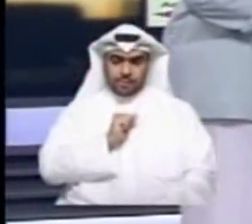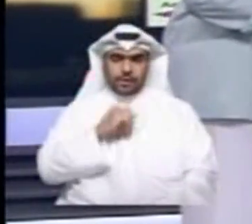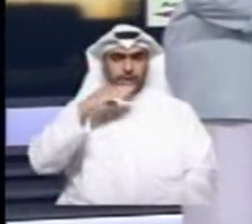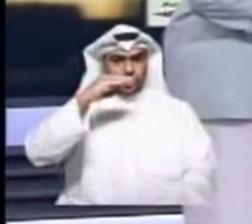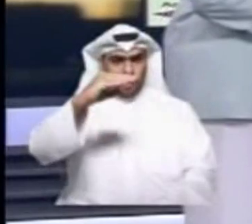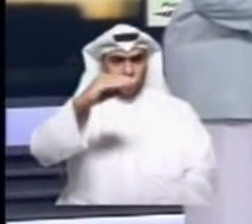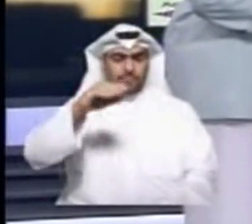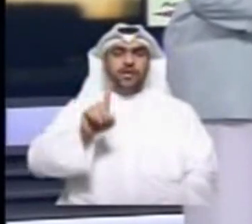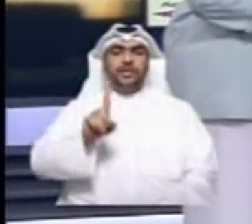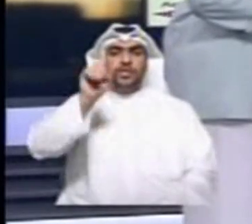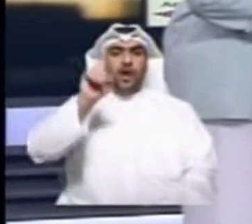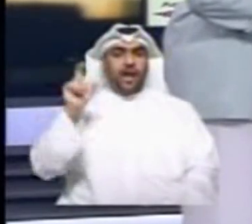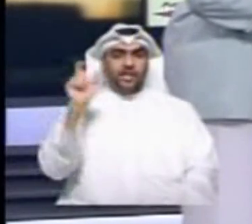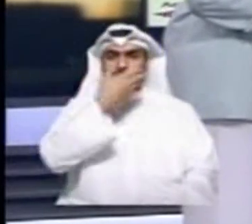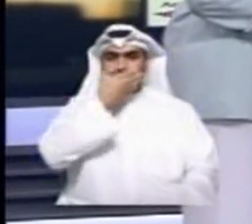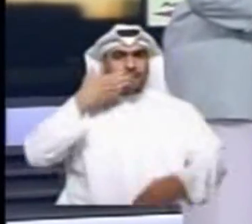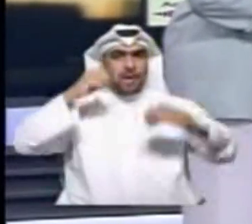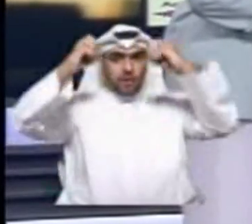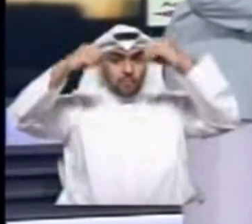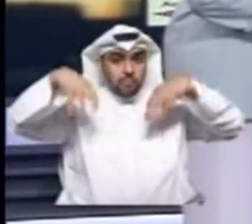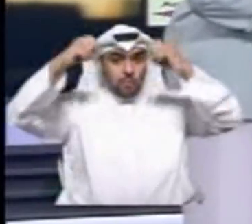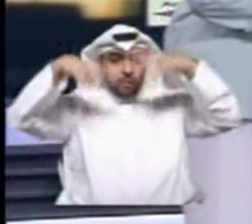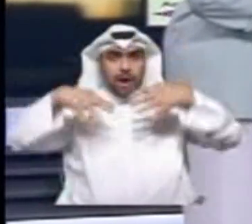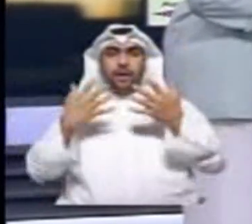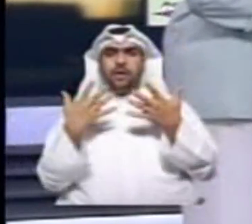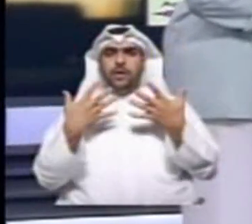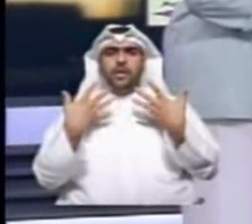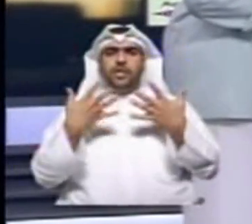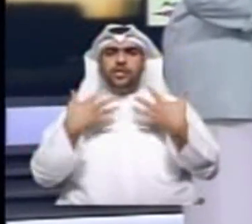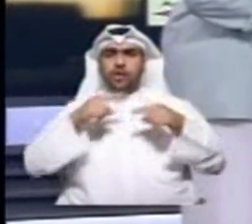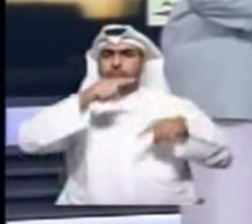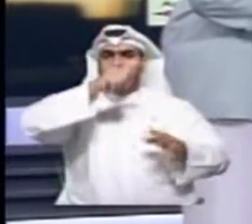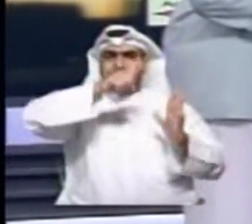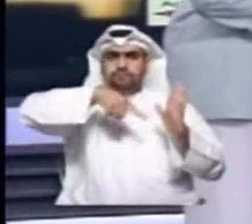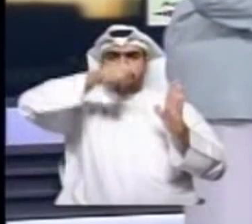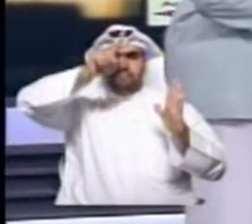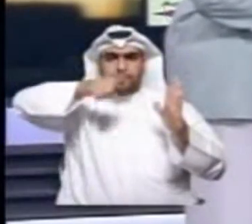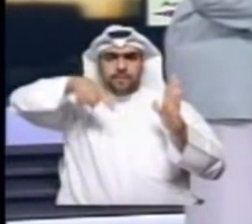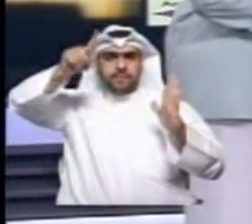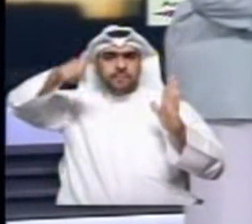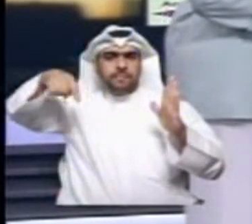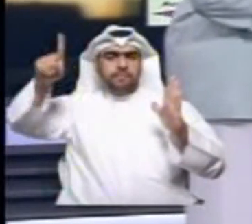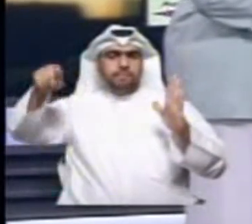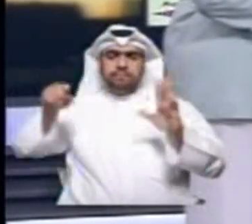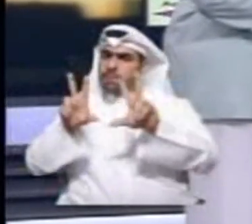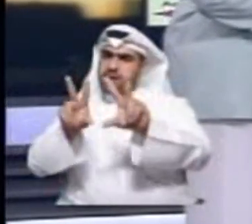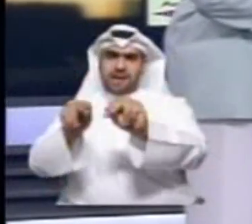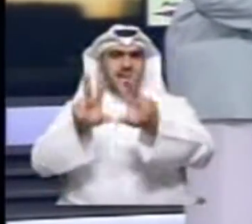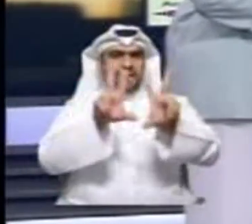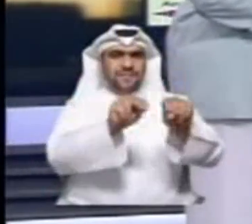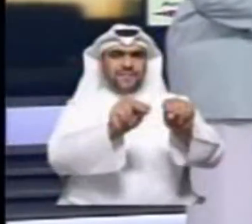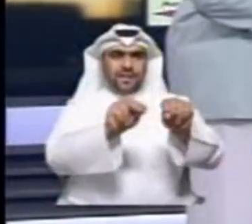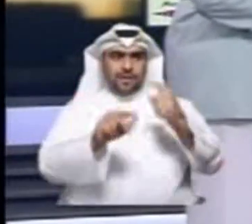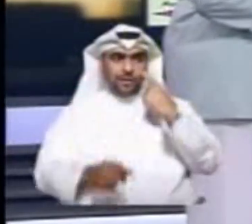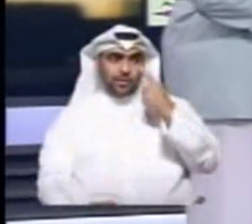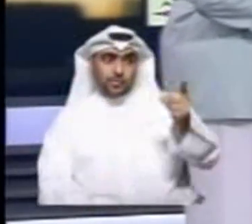مبارك، والاجواء بالنسبه للمعدلات راح تكون حوالين المعدل، ما راح تكون اكثر ولا اقل، والنموذج